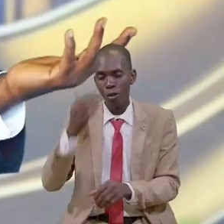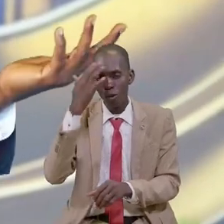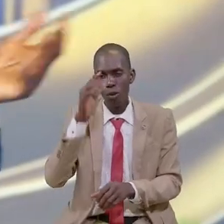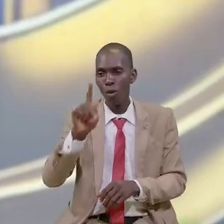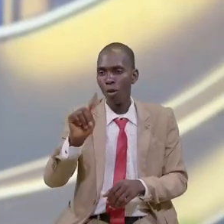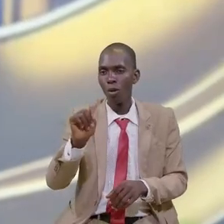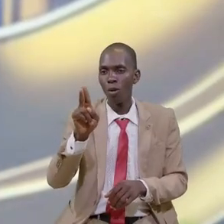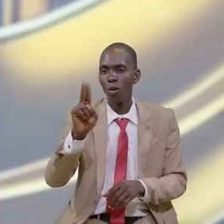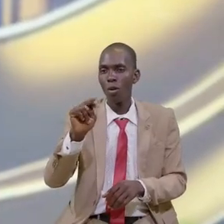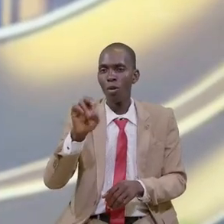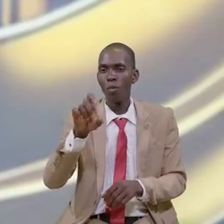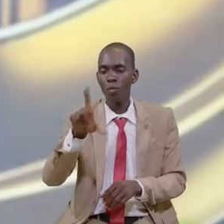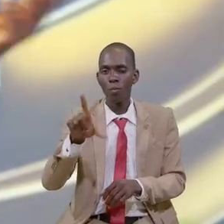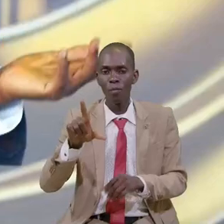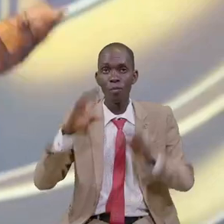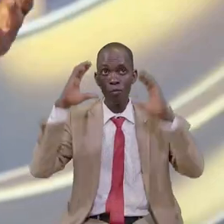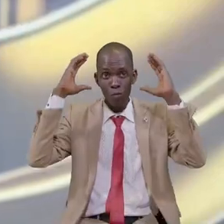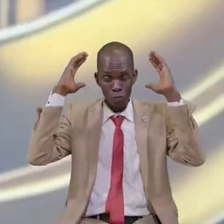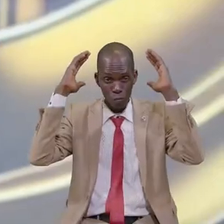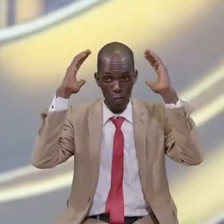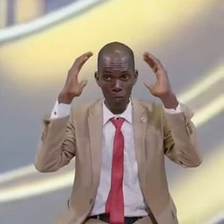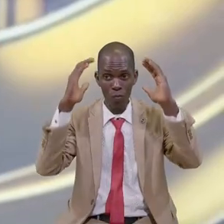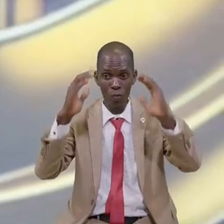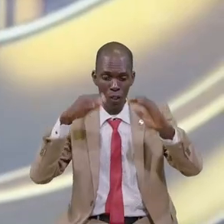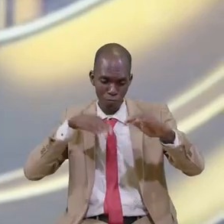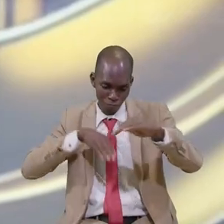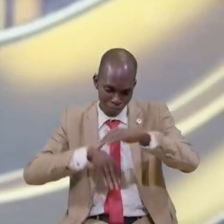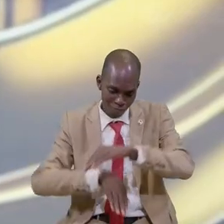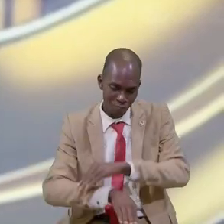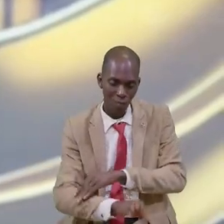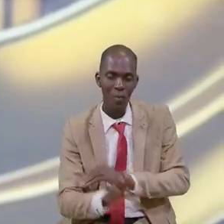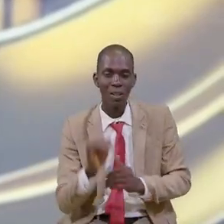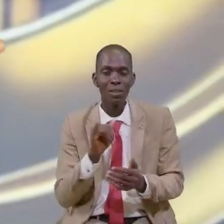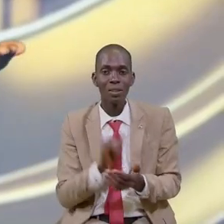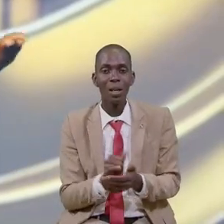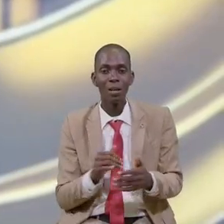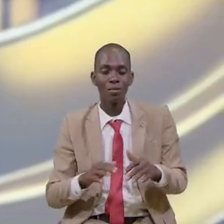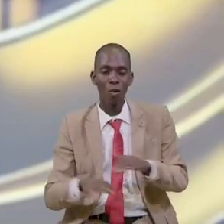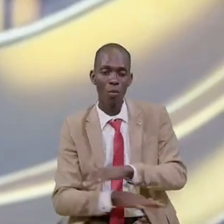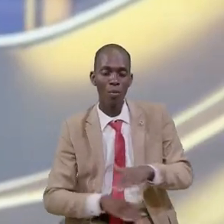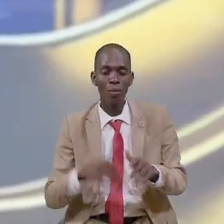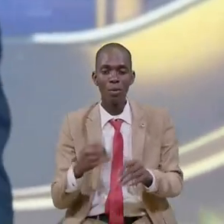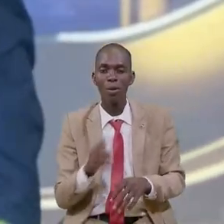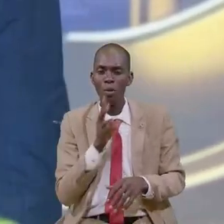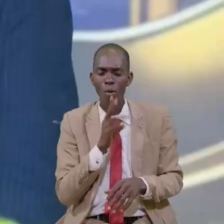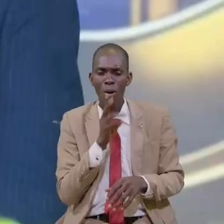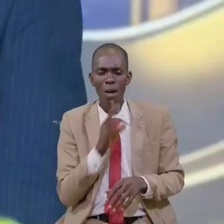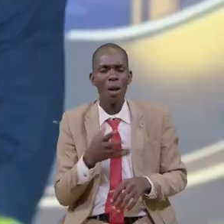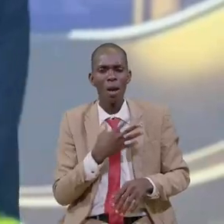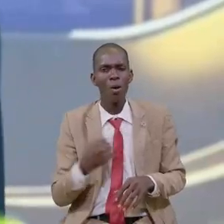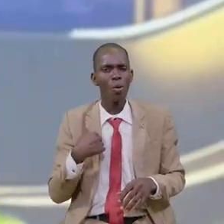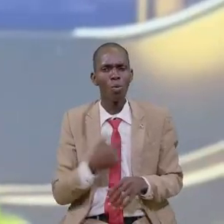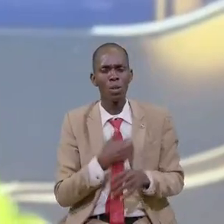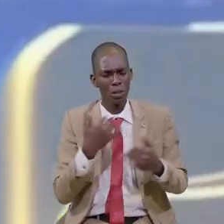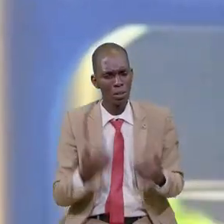il passe. Et toutes les facilités sont disponibles. Toute la vue est disponible. Nous posons la question, pourquoi? Comment se fait-il